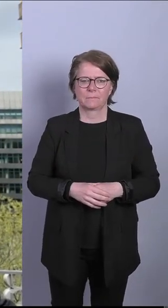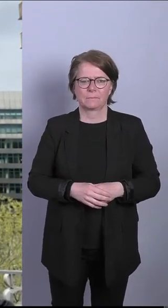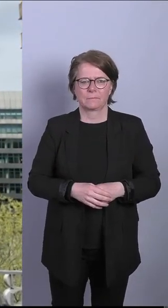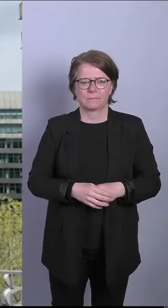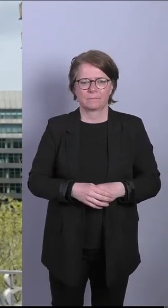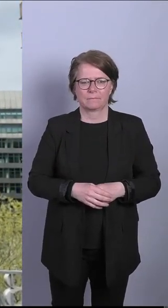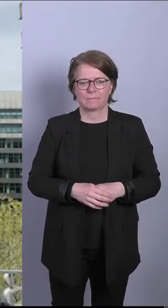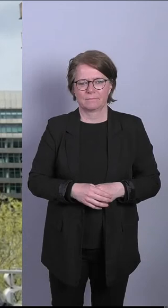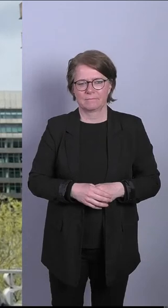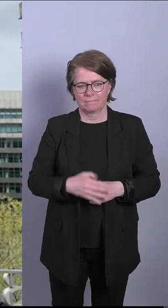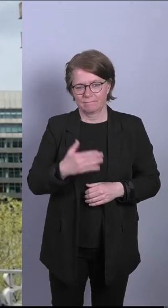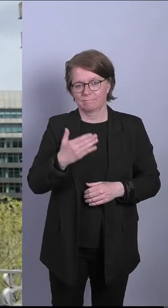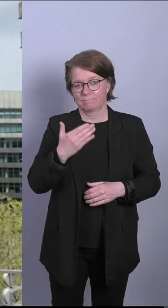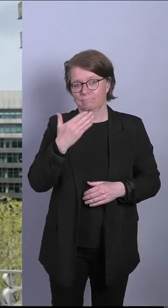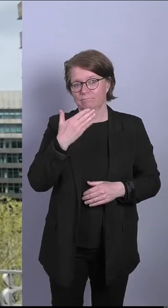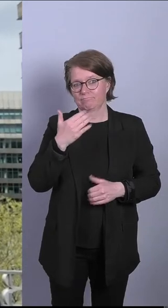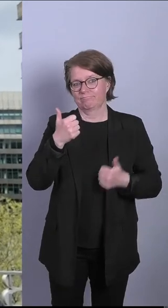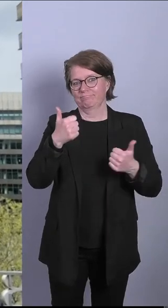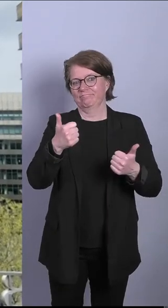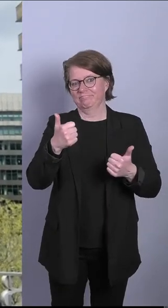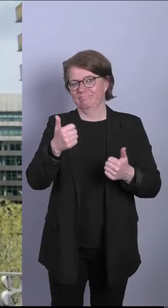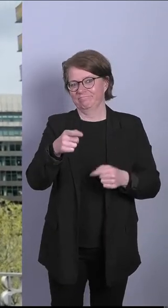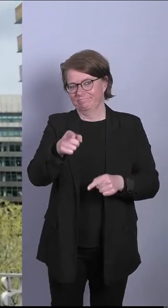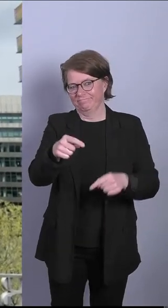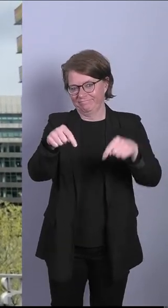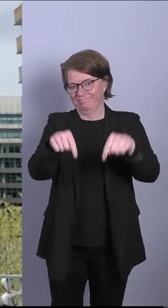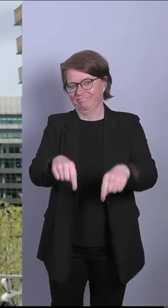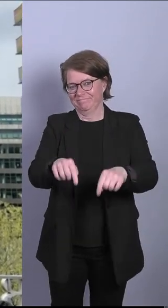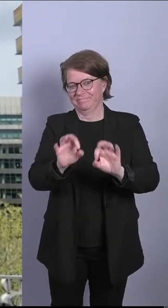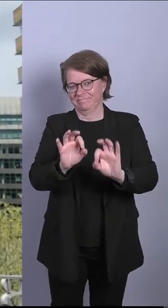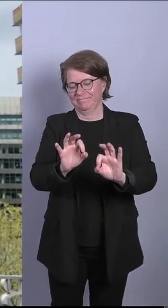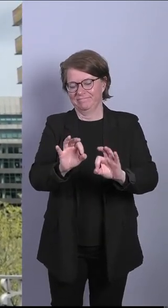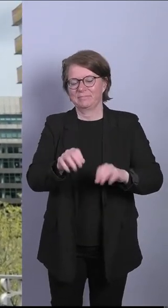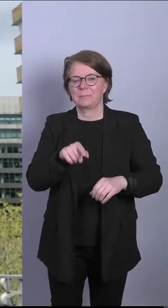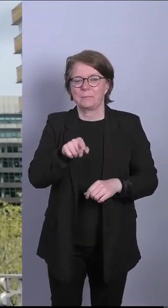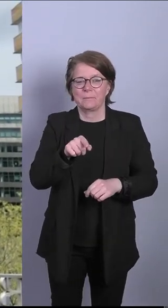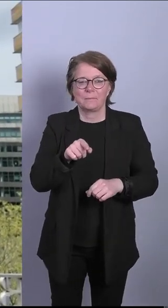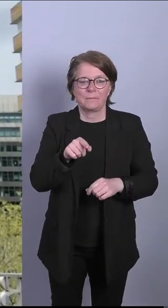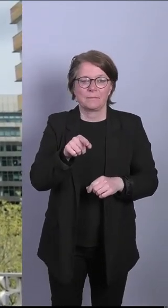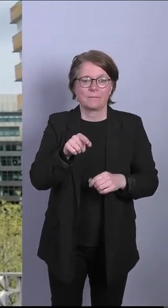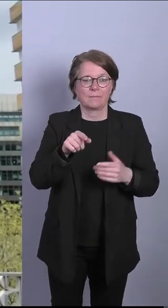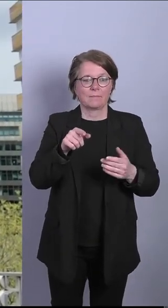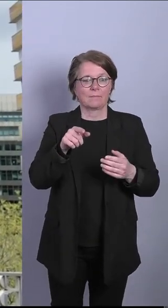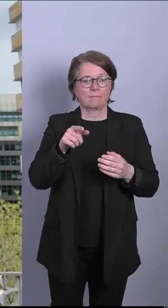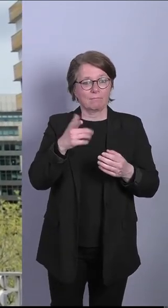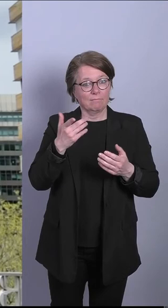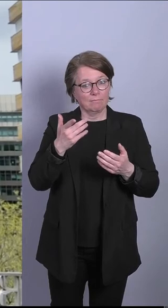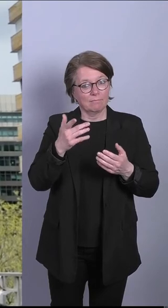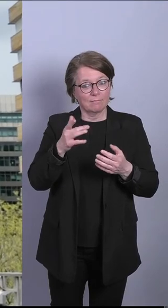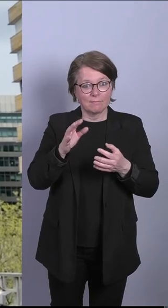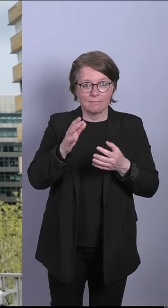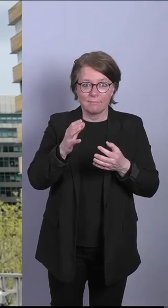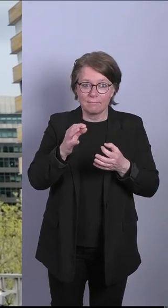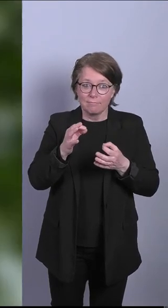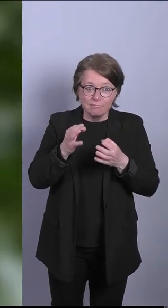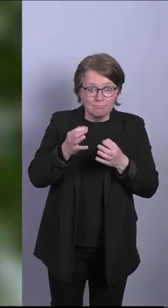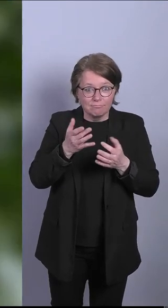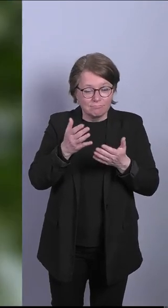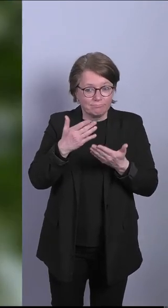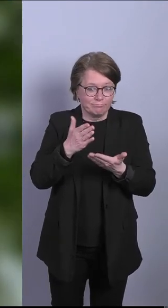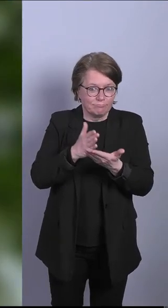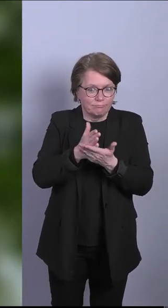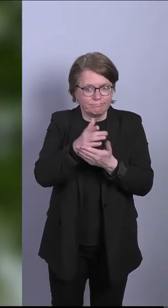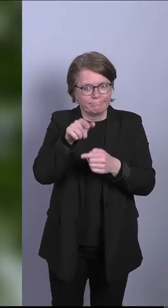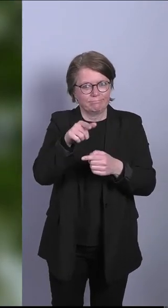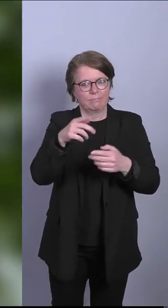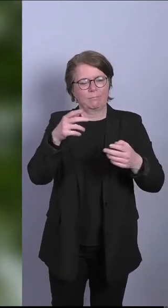seid. Ich wünsche euch wundervolle Special Olympics, unvergessliche Momente, großen Sport, aber vor allem eins, ganz viel Spaß. Sporting moments, but most